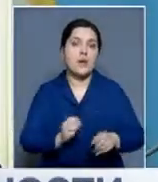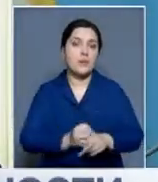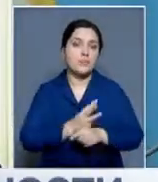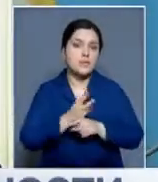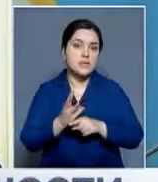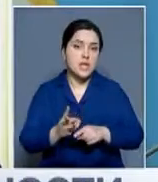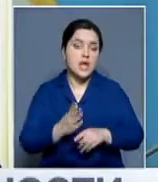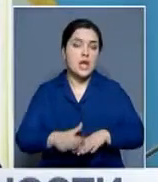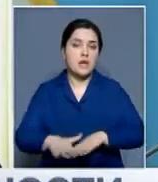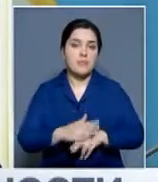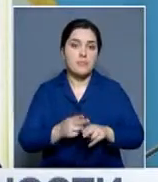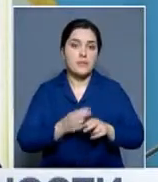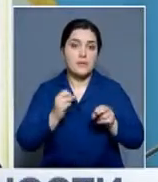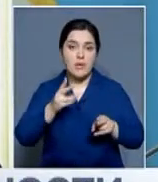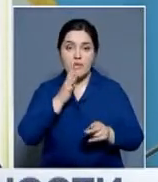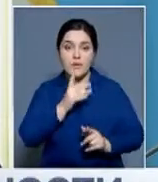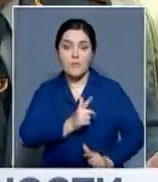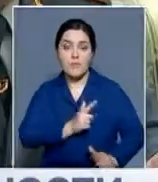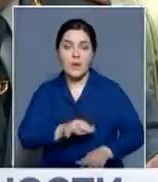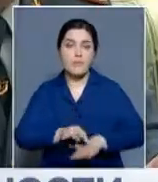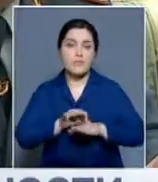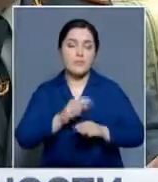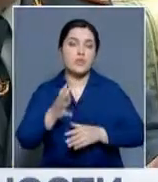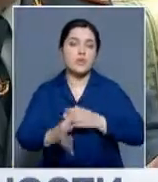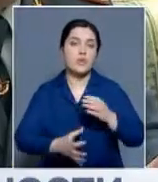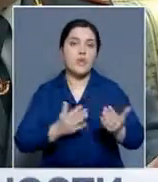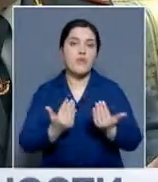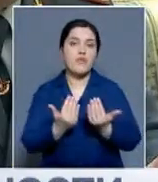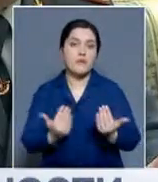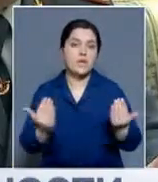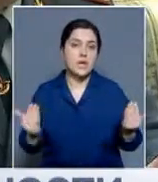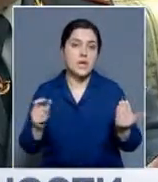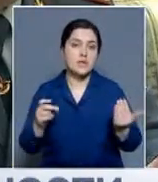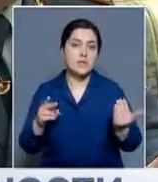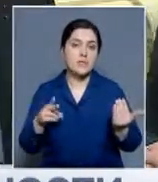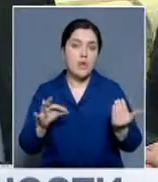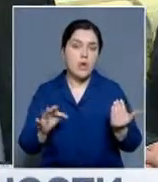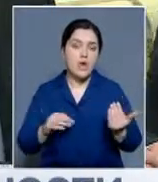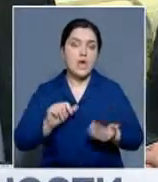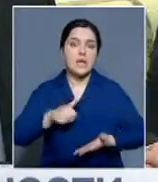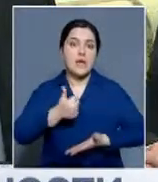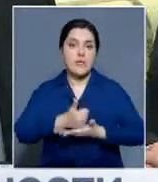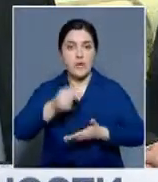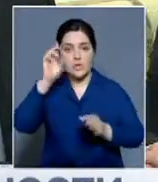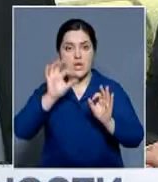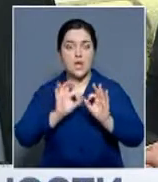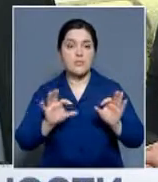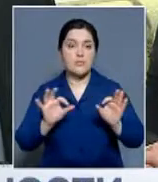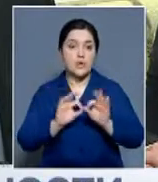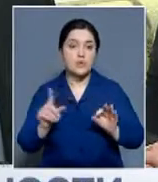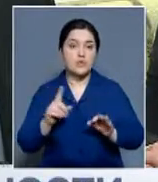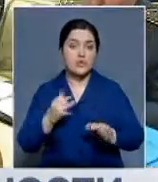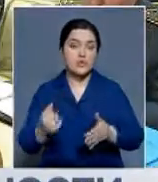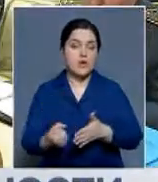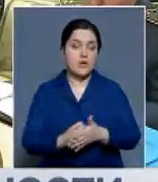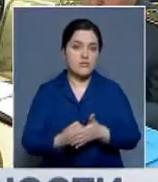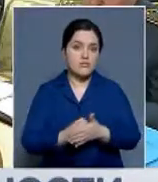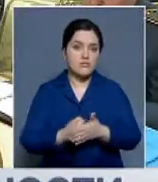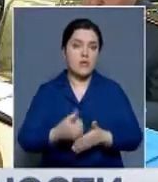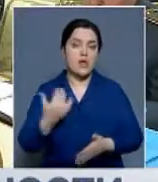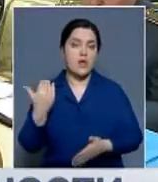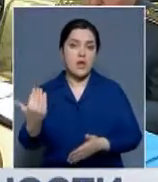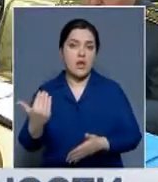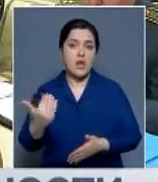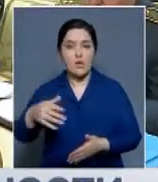обеспечению общественной безопасности в период подготовки и проведения международной выставки «Экспо». Глава государства отметил, что благодаря усилиям госорганов